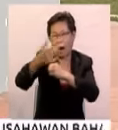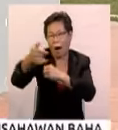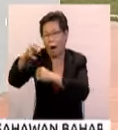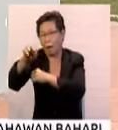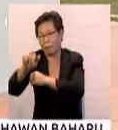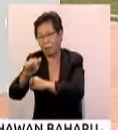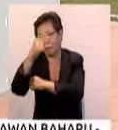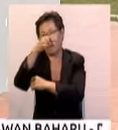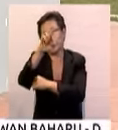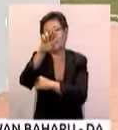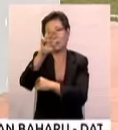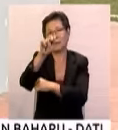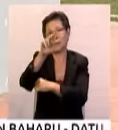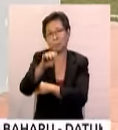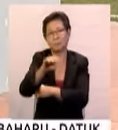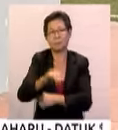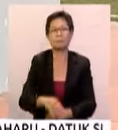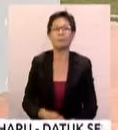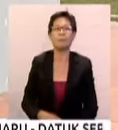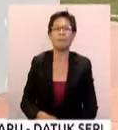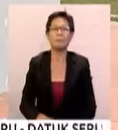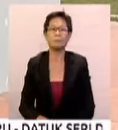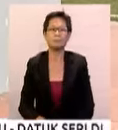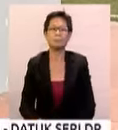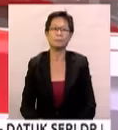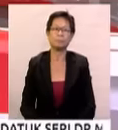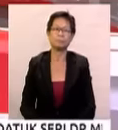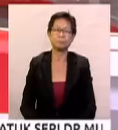Ahmad, RTM.